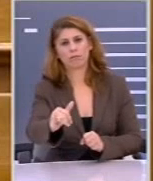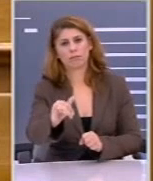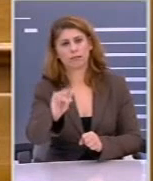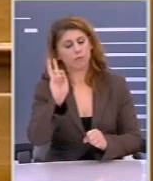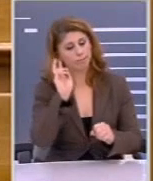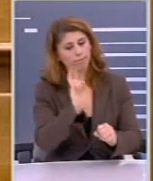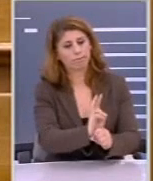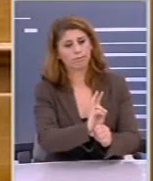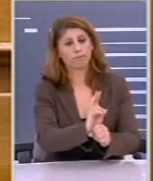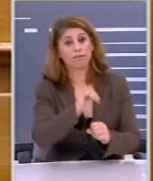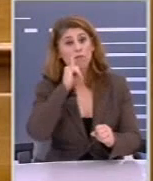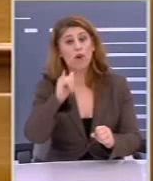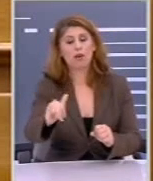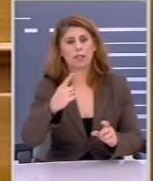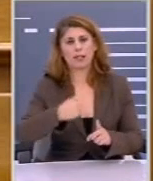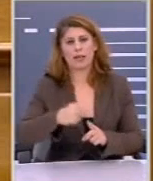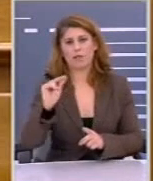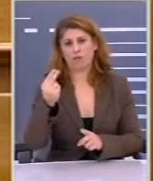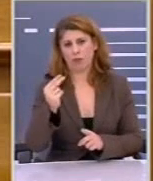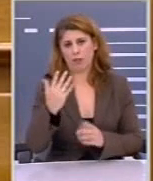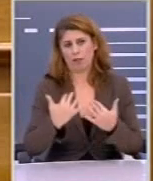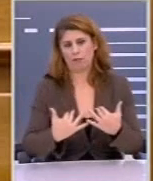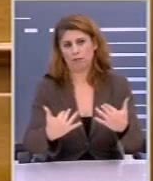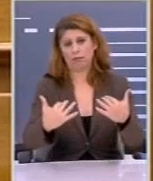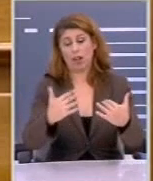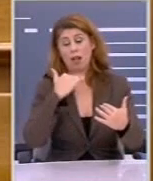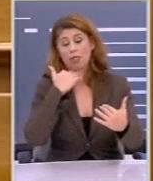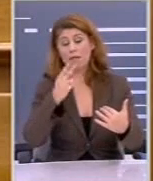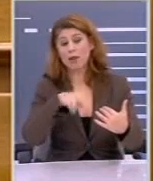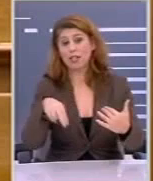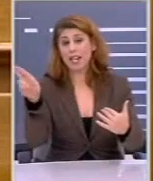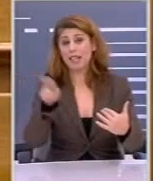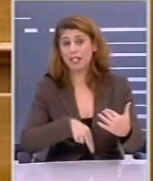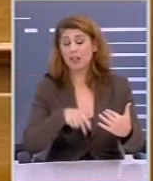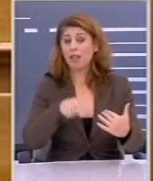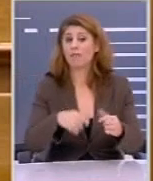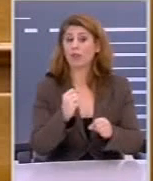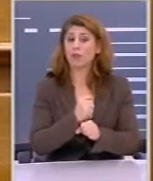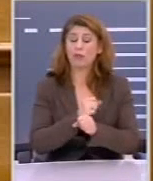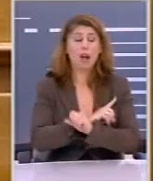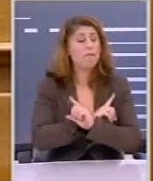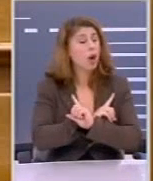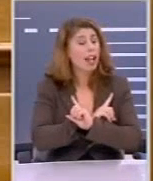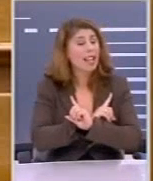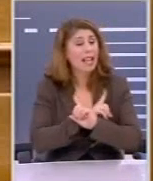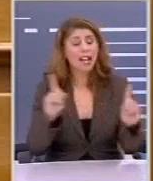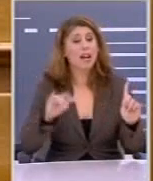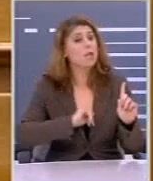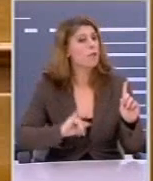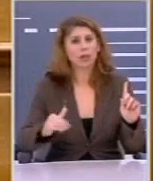στο Ελληνικό Κοινοβούλιο. Δεν μπορεί να ακυρωθεί αυτή η δουλειά από κανέναν και δεν θα ακυρωθεί